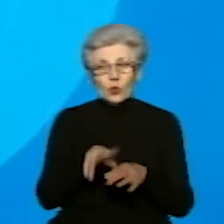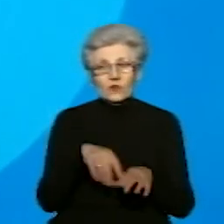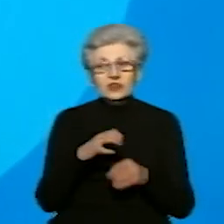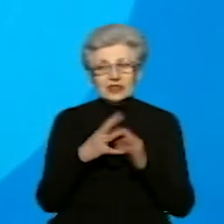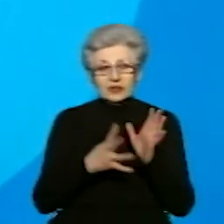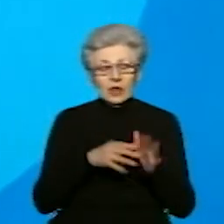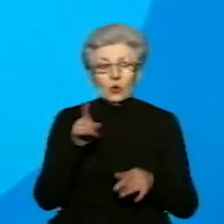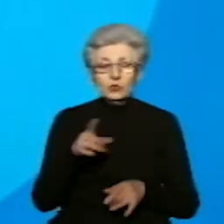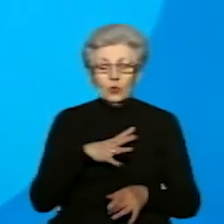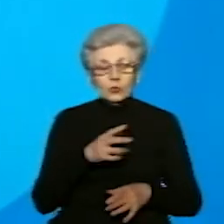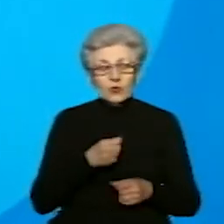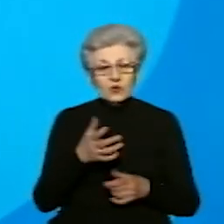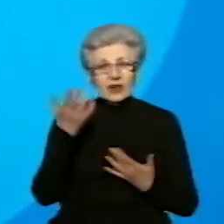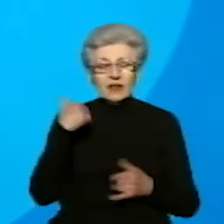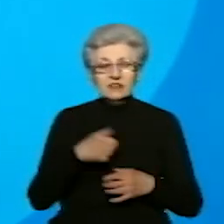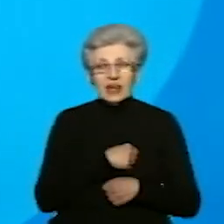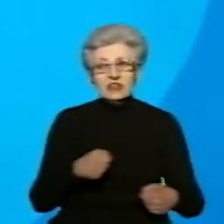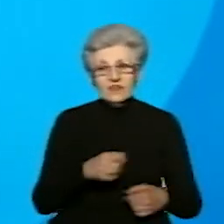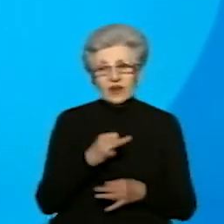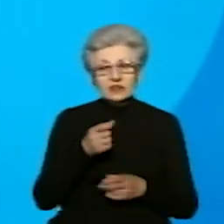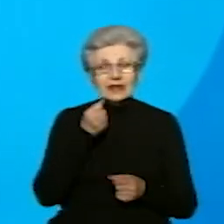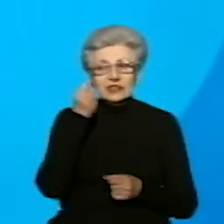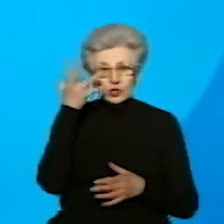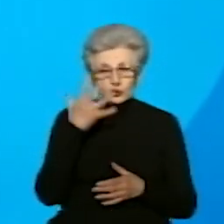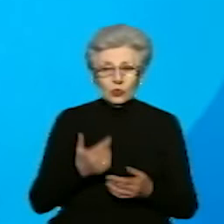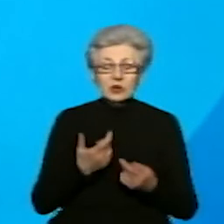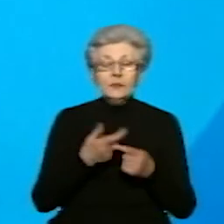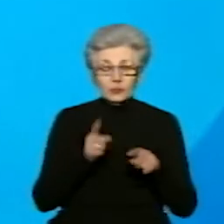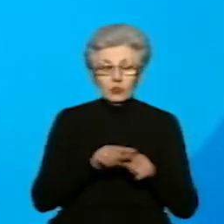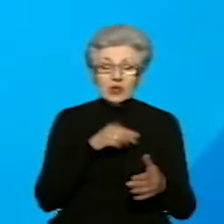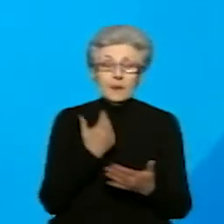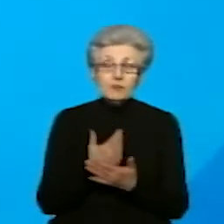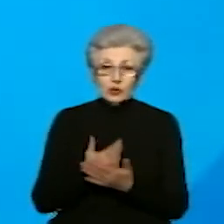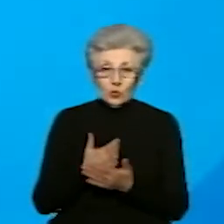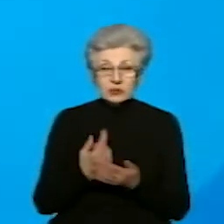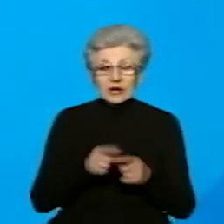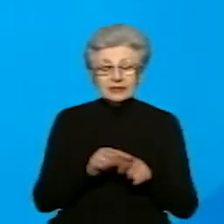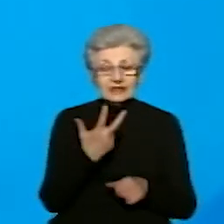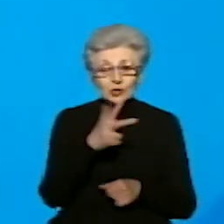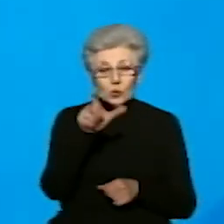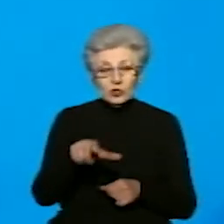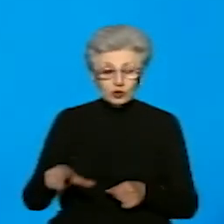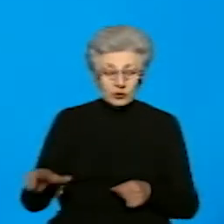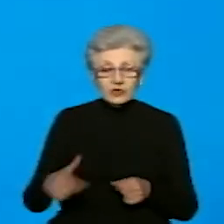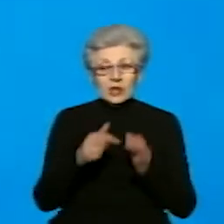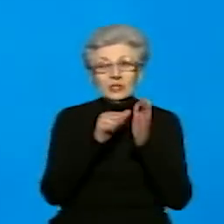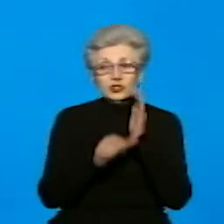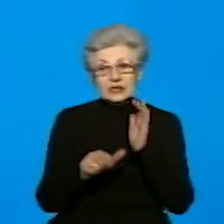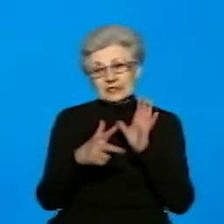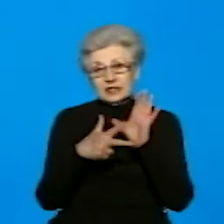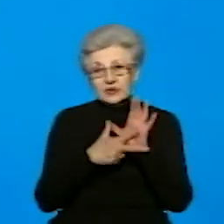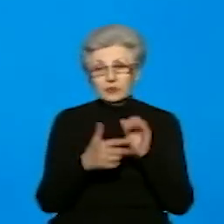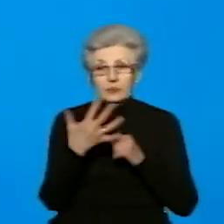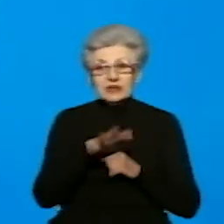інфаркт та інсульт. Решта пацієнтів мали підозру на коронавірусну інфекцію. Це 3 чоловіків 78, 65 та